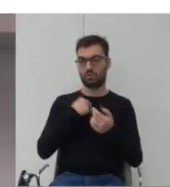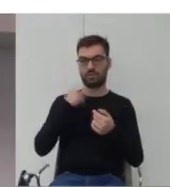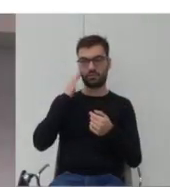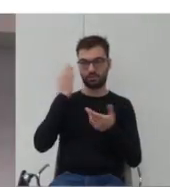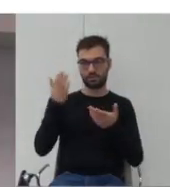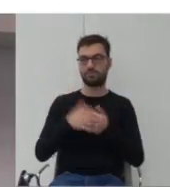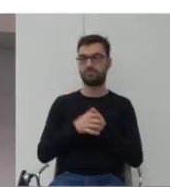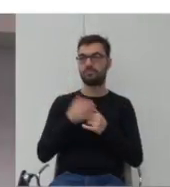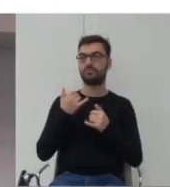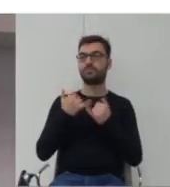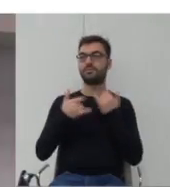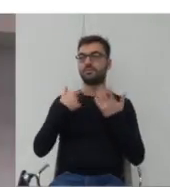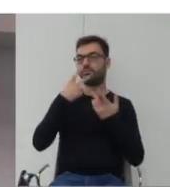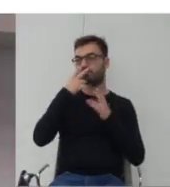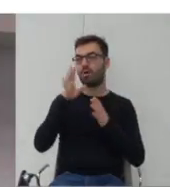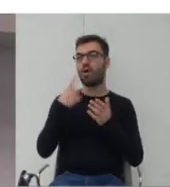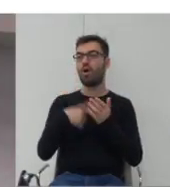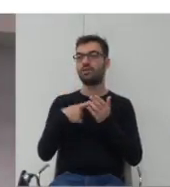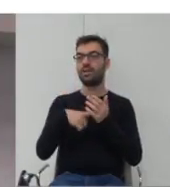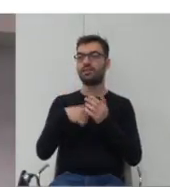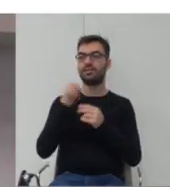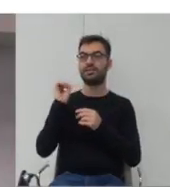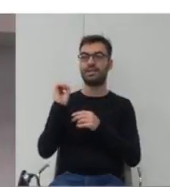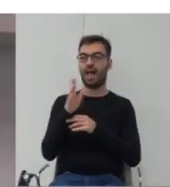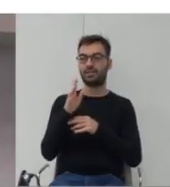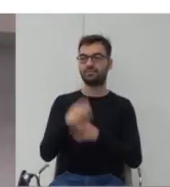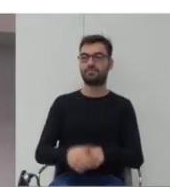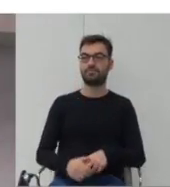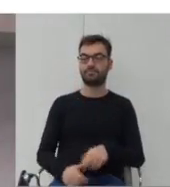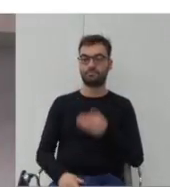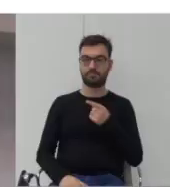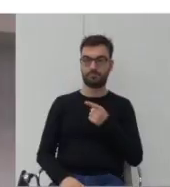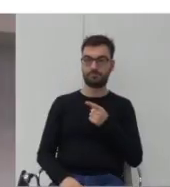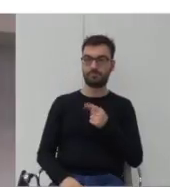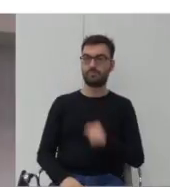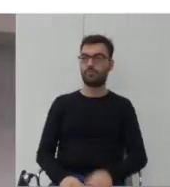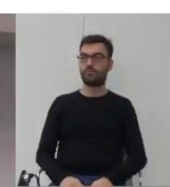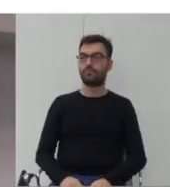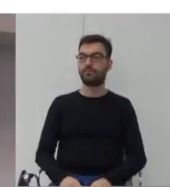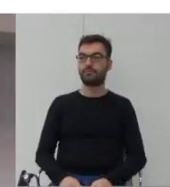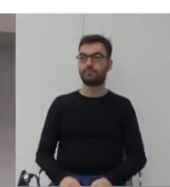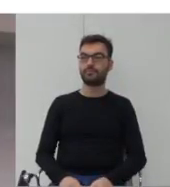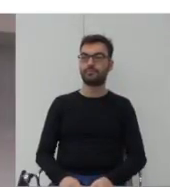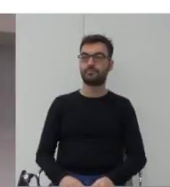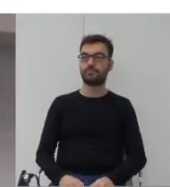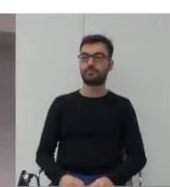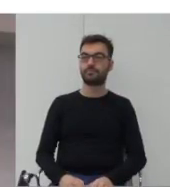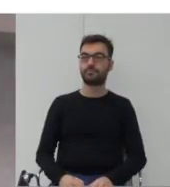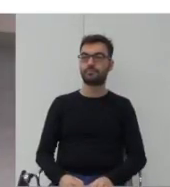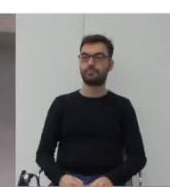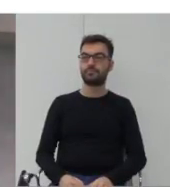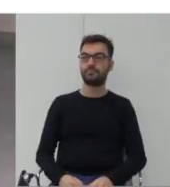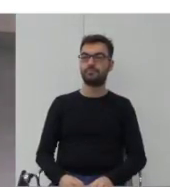u nas. Jeżeli można tylko pokazać ostatni slajd, tam będzie do znalezienia